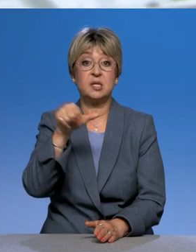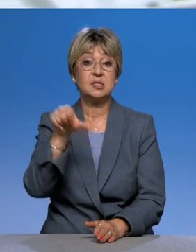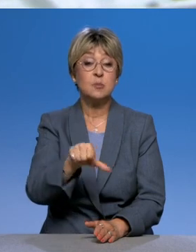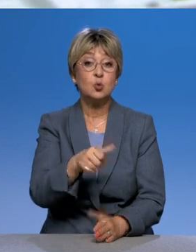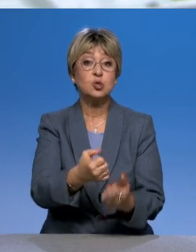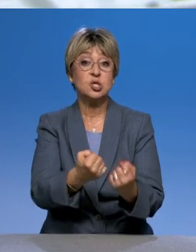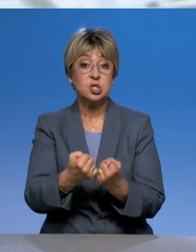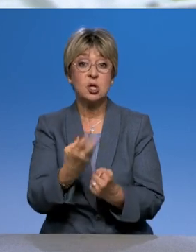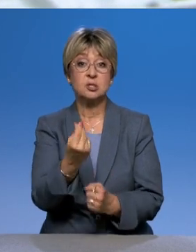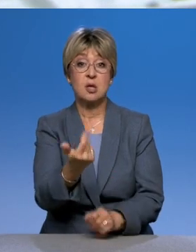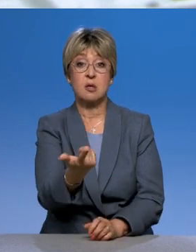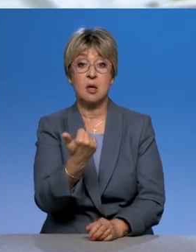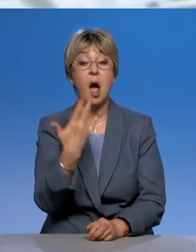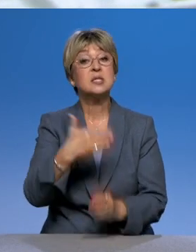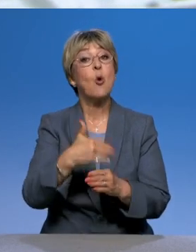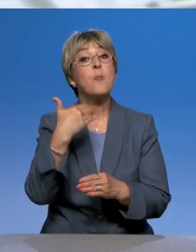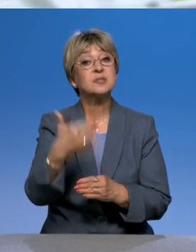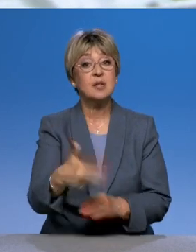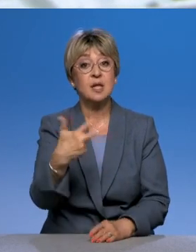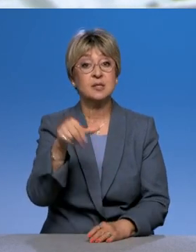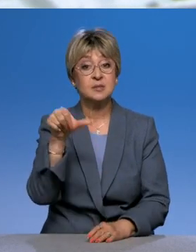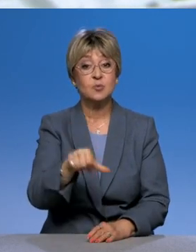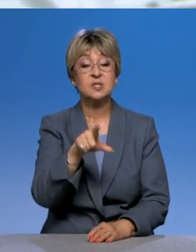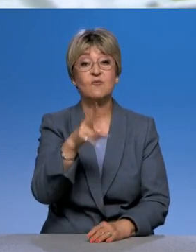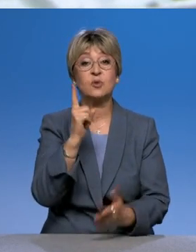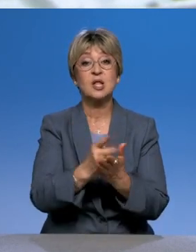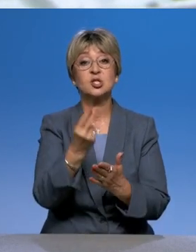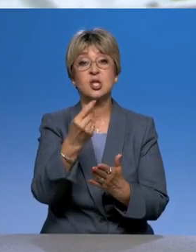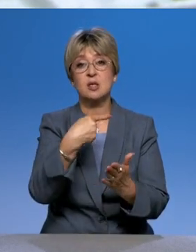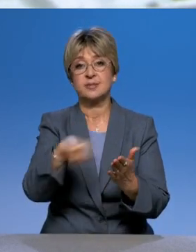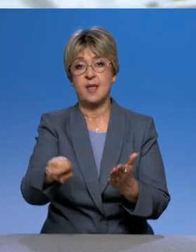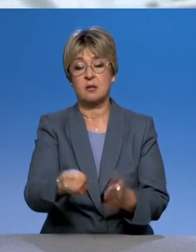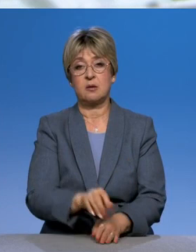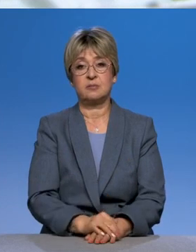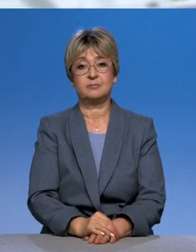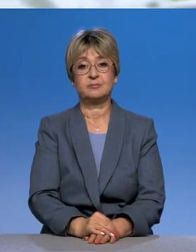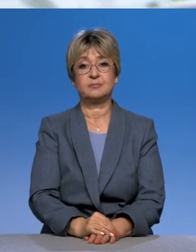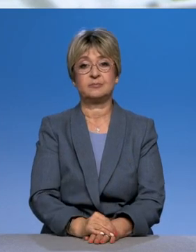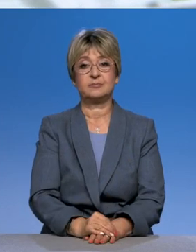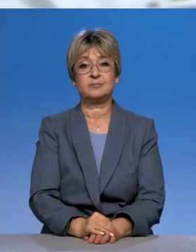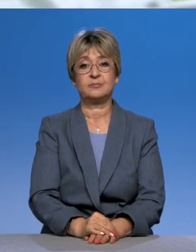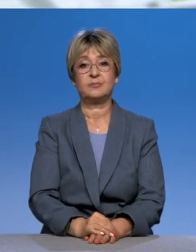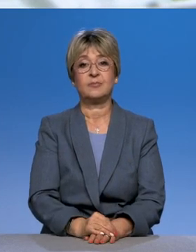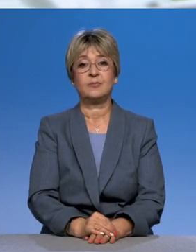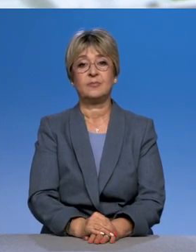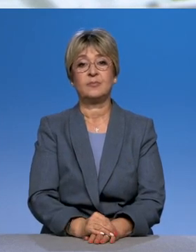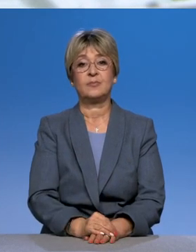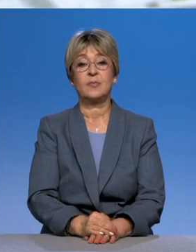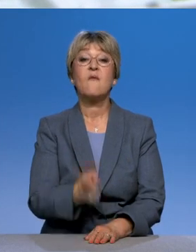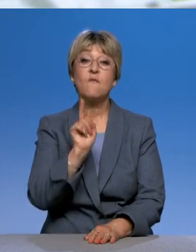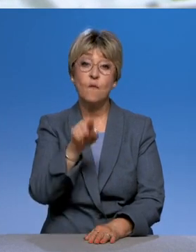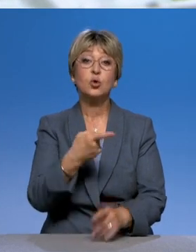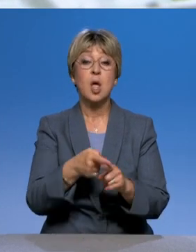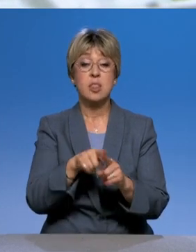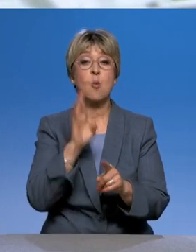деньги. Но если он опоздал на полчаса, с него должны деньги снять. А должно быть зеркально, обоюдно. Вот это работает.